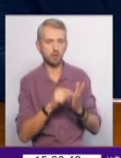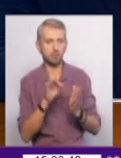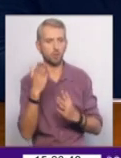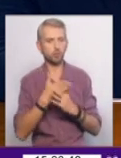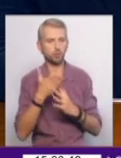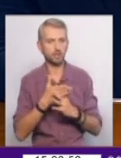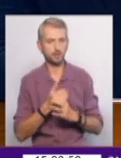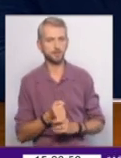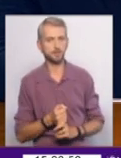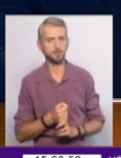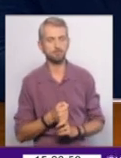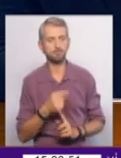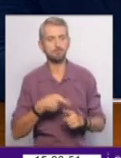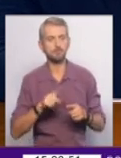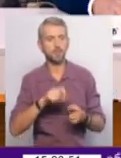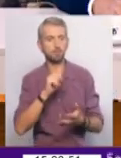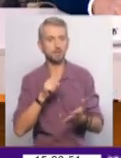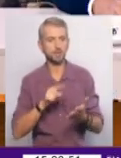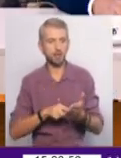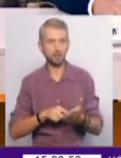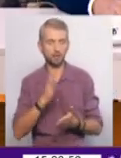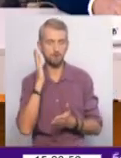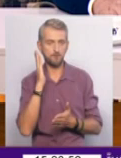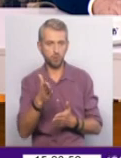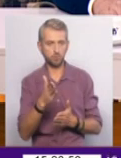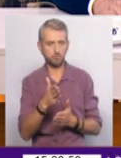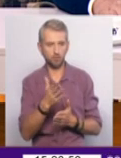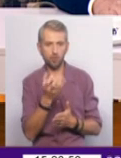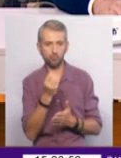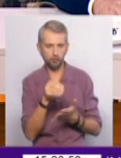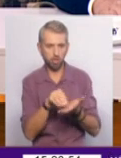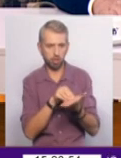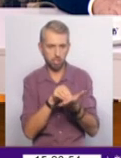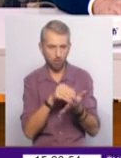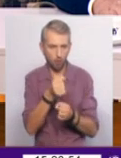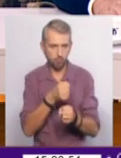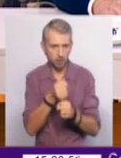субсидій. Це питання буде мною доопрацьовано, тому що